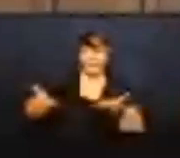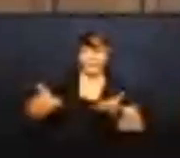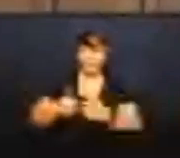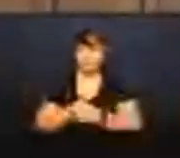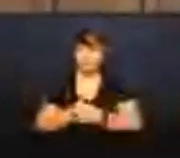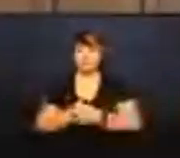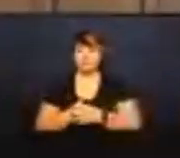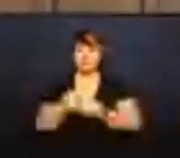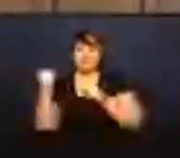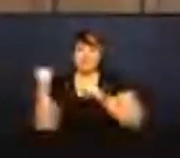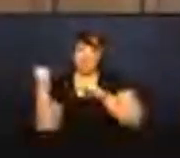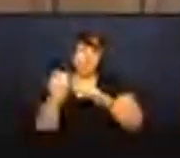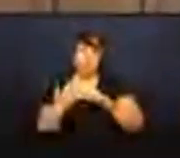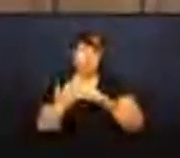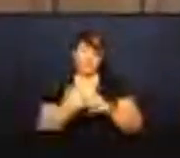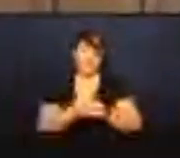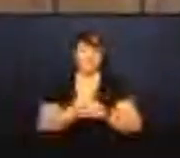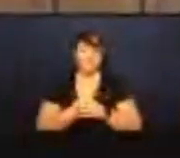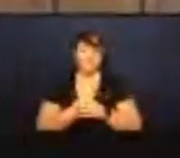darasani.